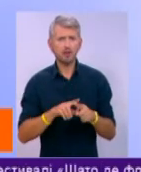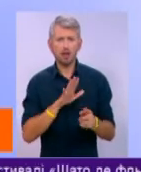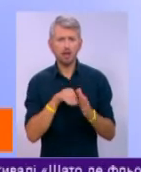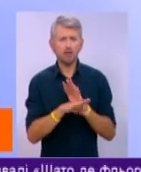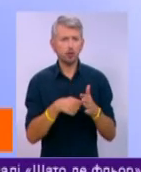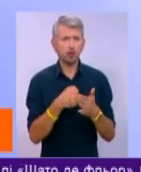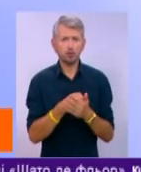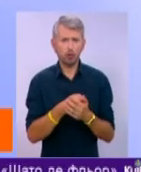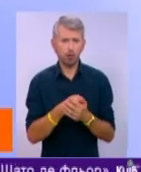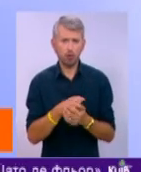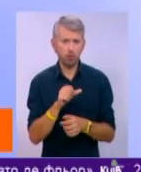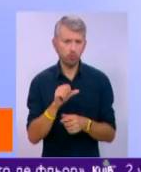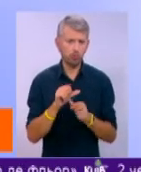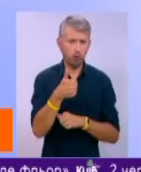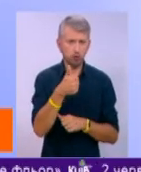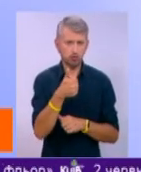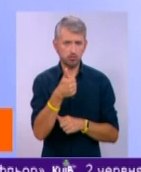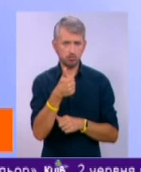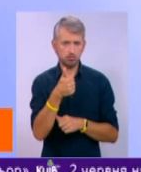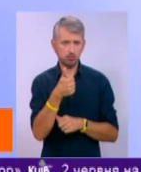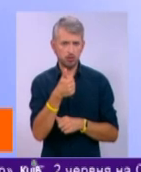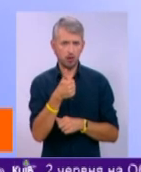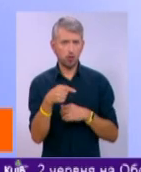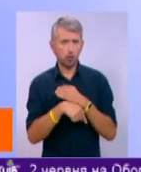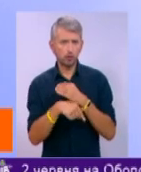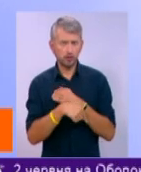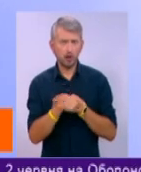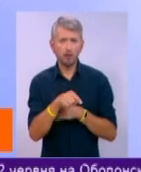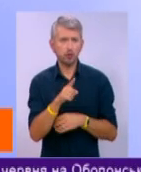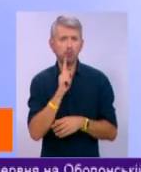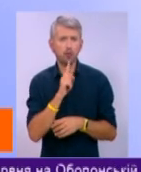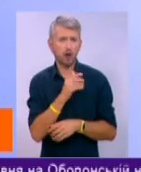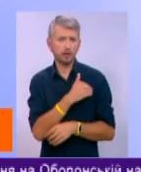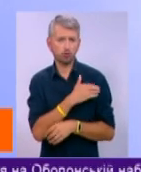до топ-корупції. Топ-корупціонери поки в нас не доторкані.